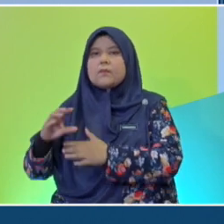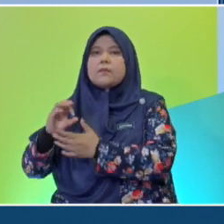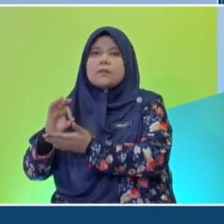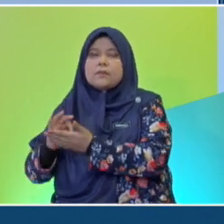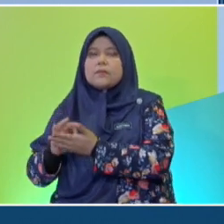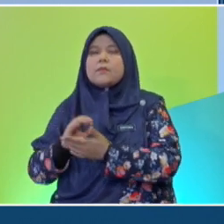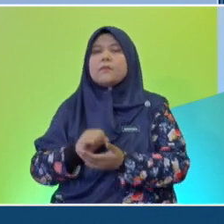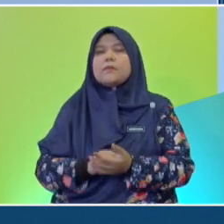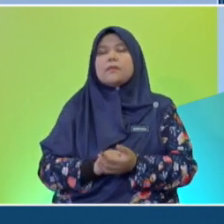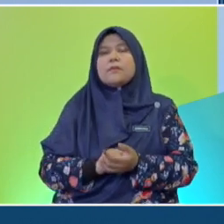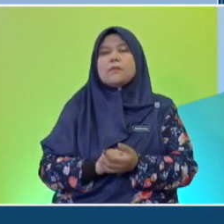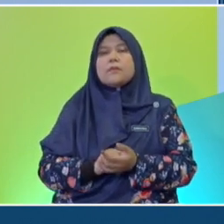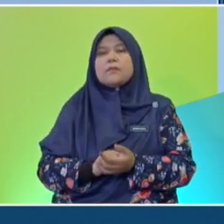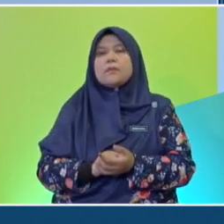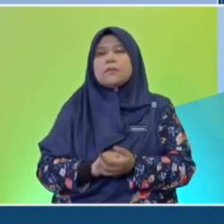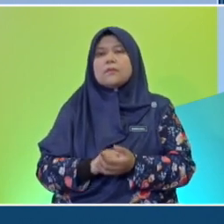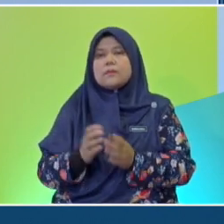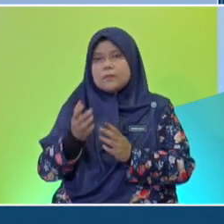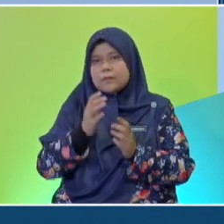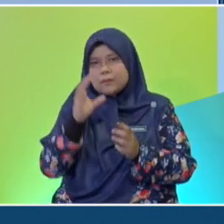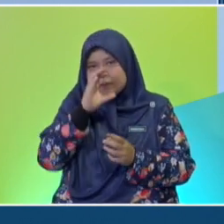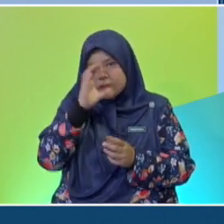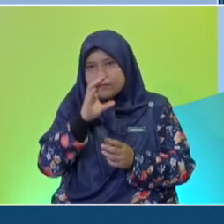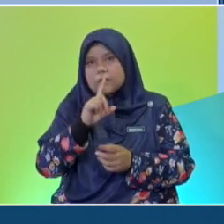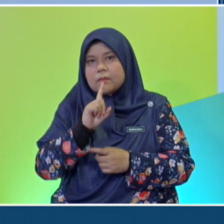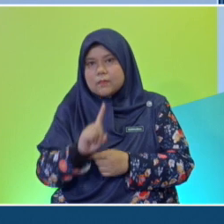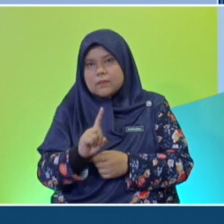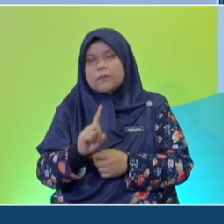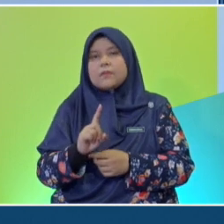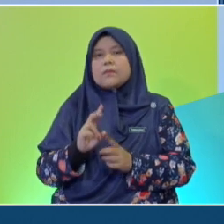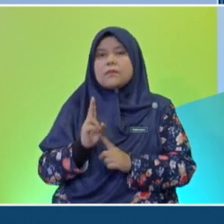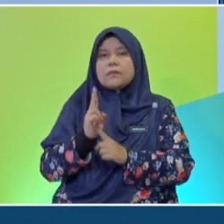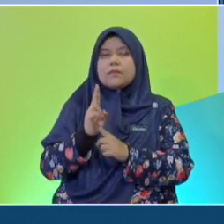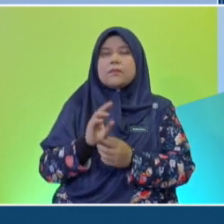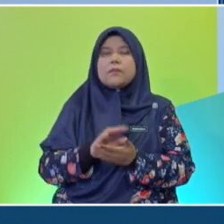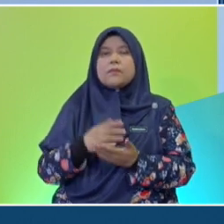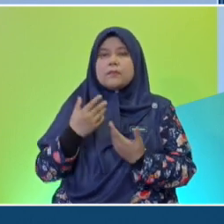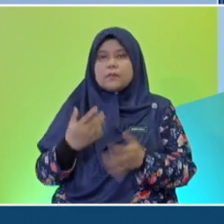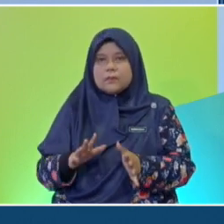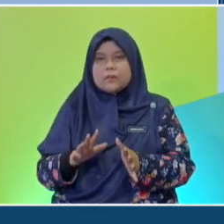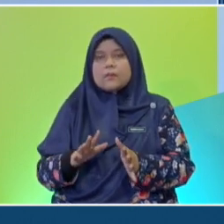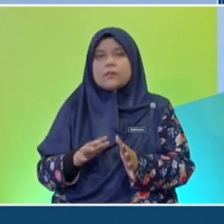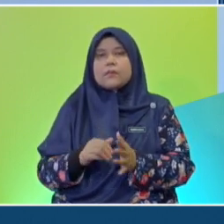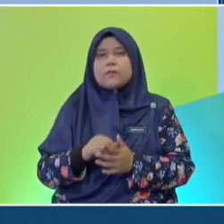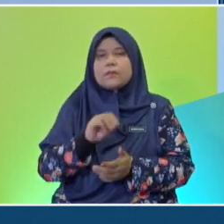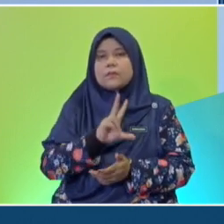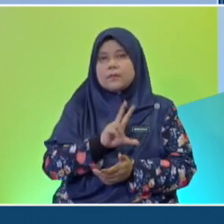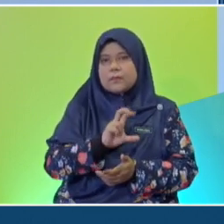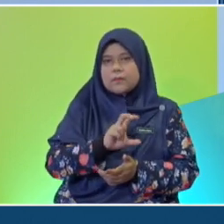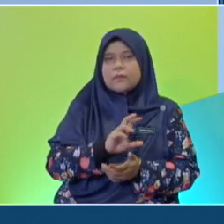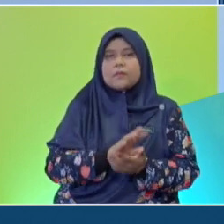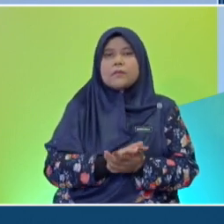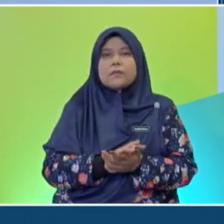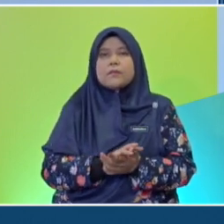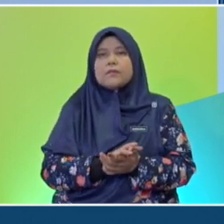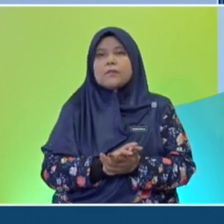KM makanya kita cari untuk satu unit dulu oke Kemudian oleh karena cari untuk 30 kilo jam maka